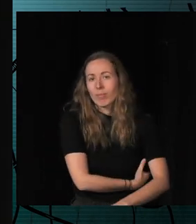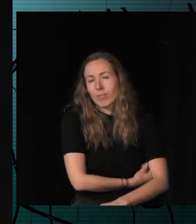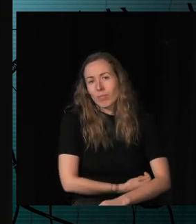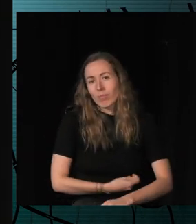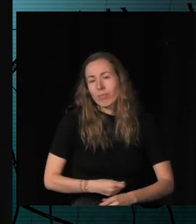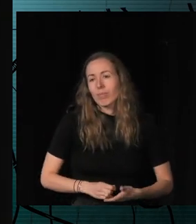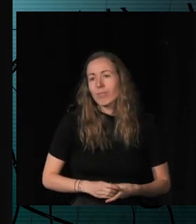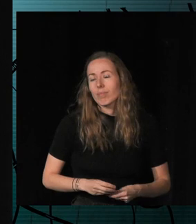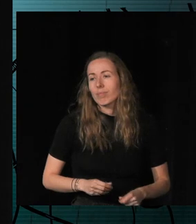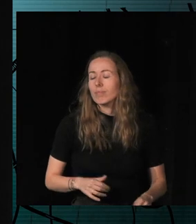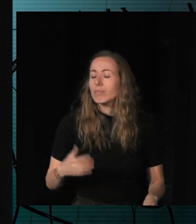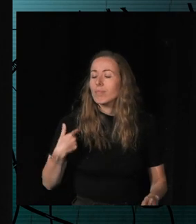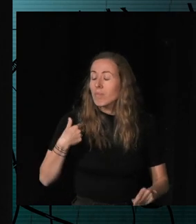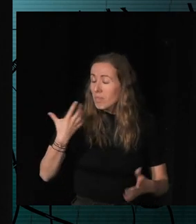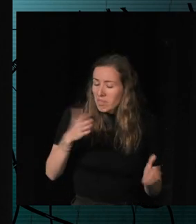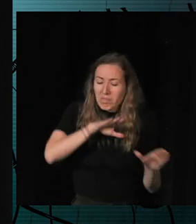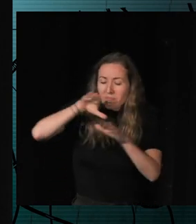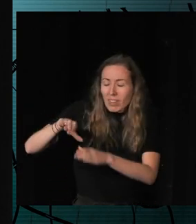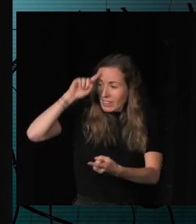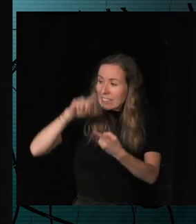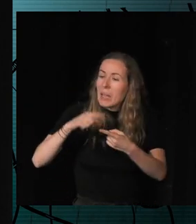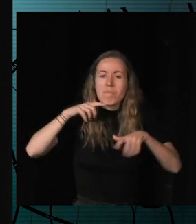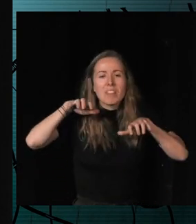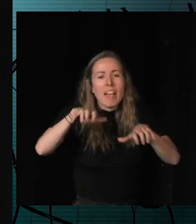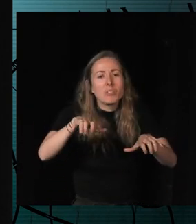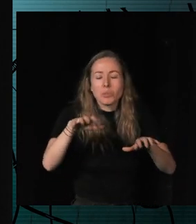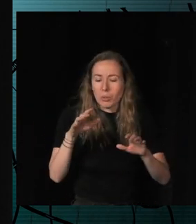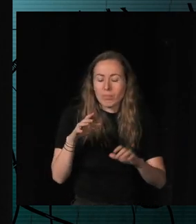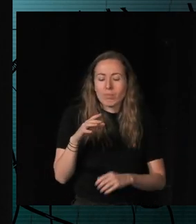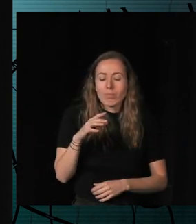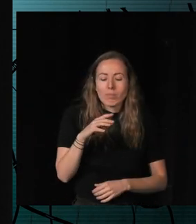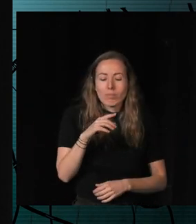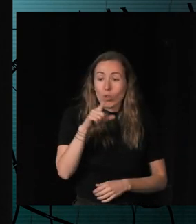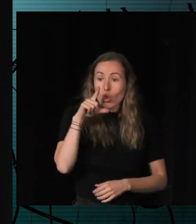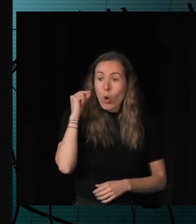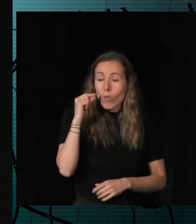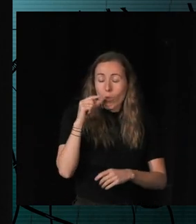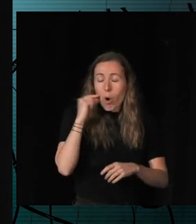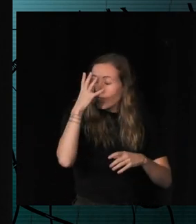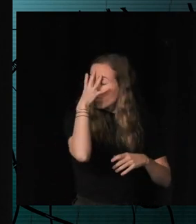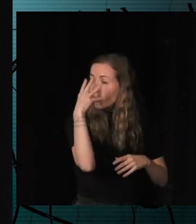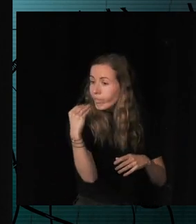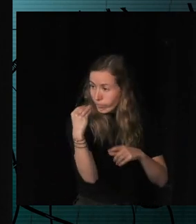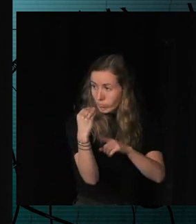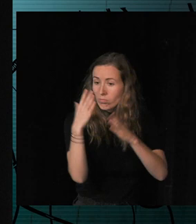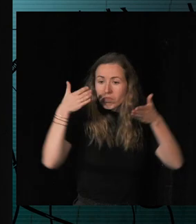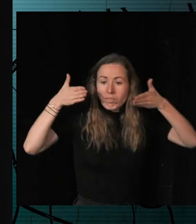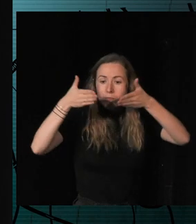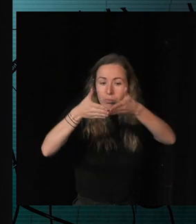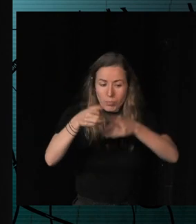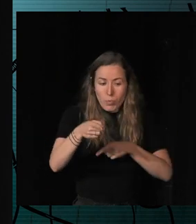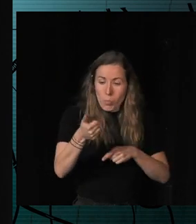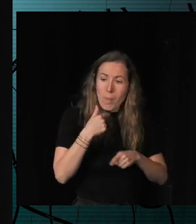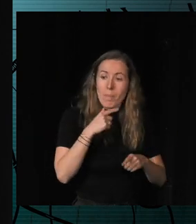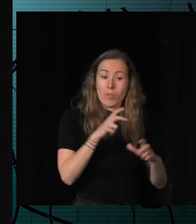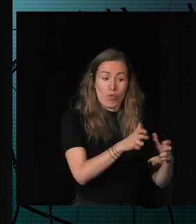parla pyramide a qui est vraiment l'antagoniste principal de salentil 2 et non pas du 1 euh dans